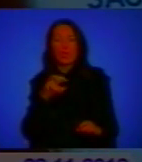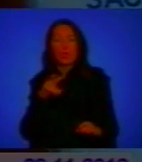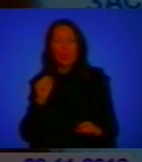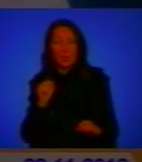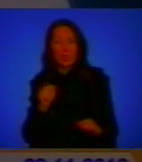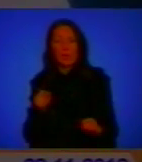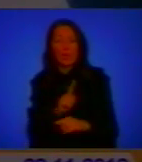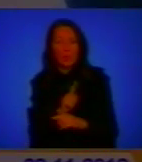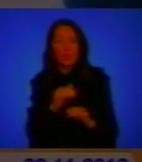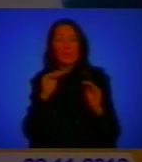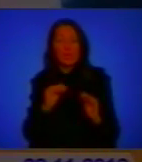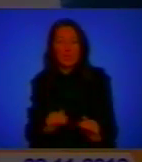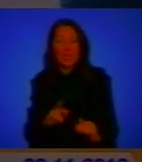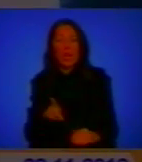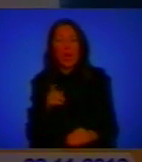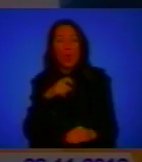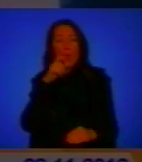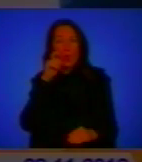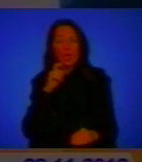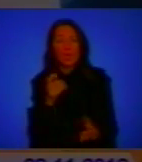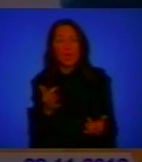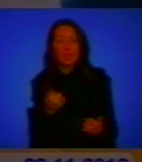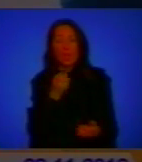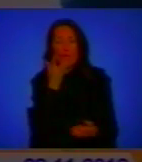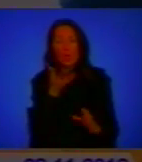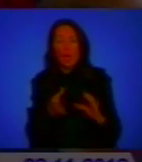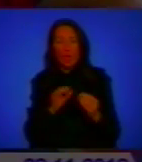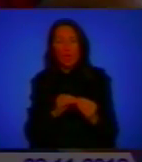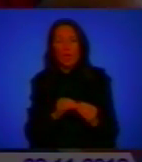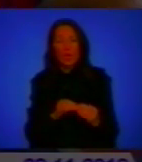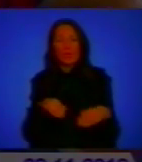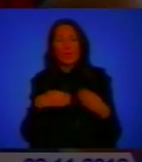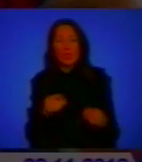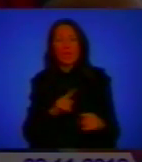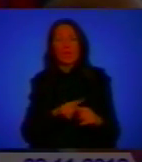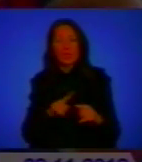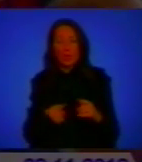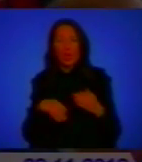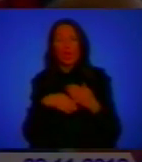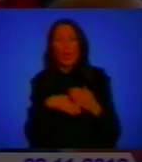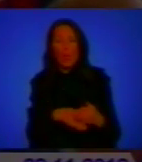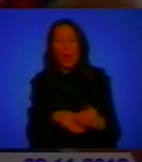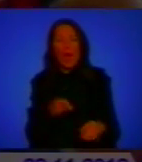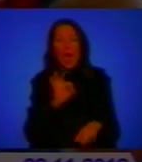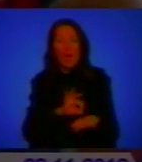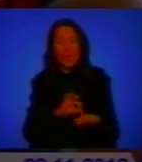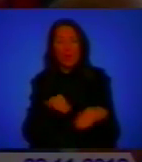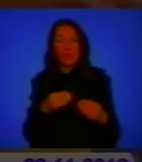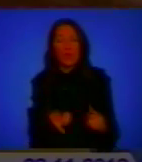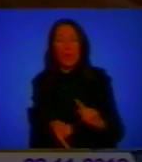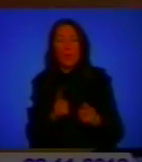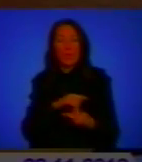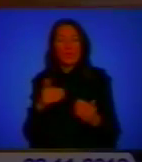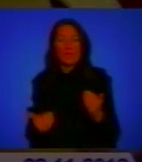нижча, ніж в середньому по Україні. А ще добрі результати у наданні вчасної допомоги хворим дав перехід на нові